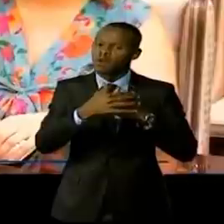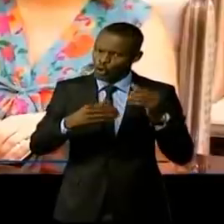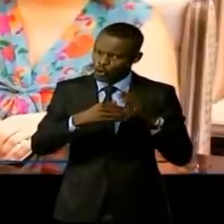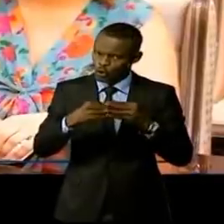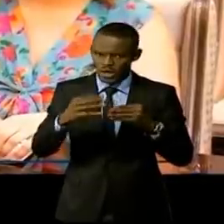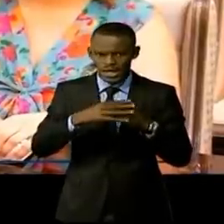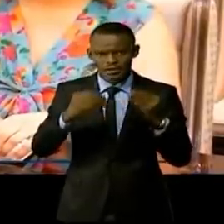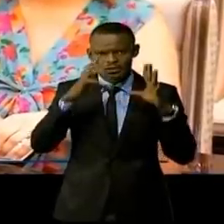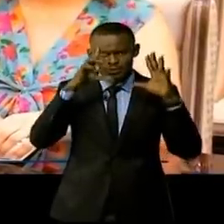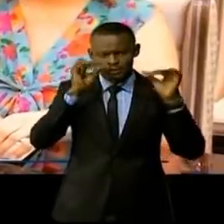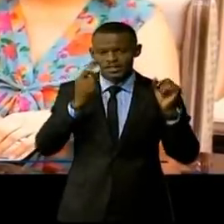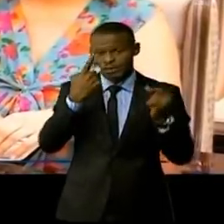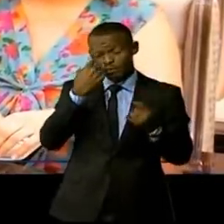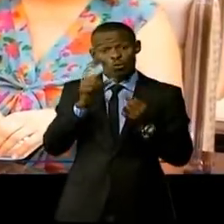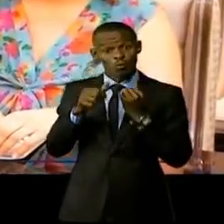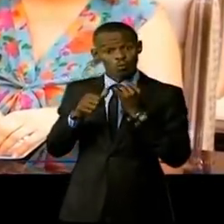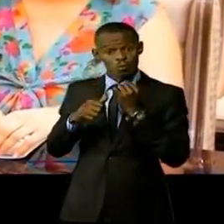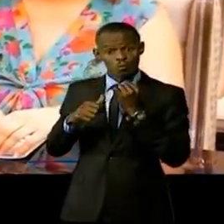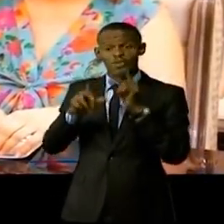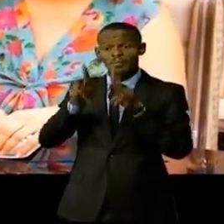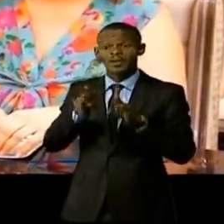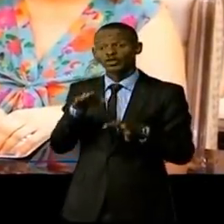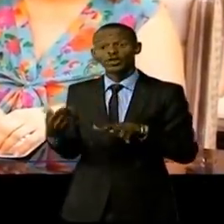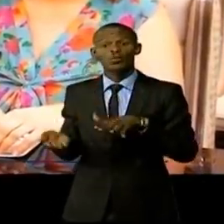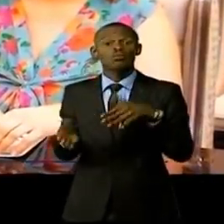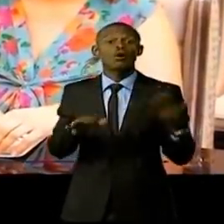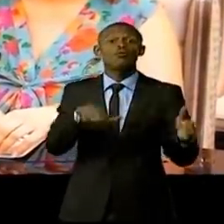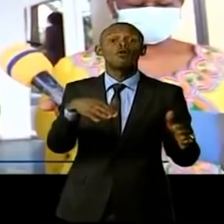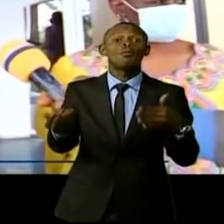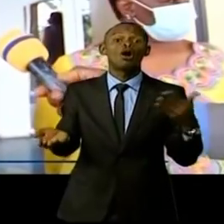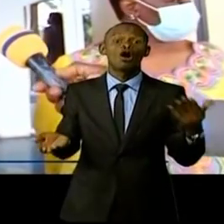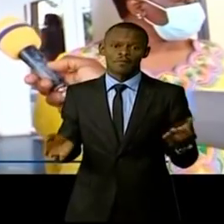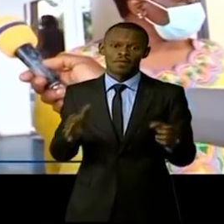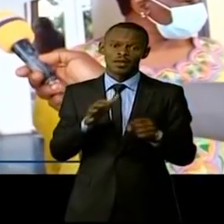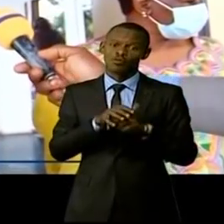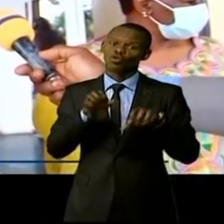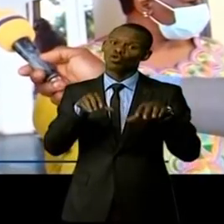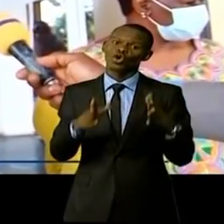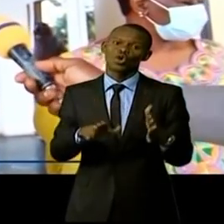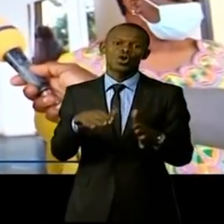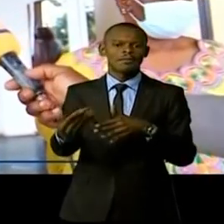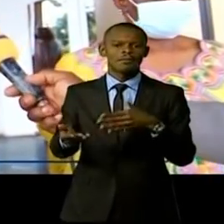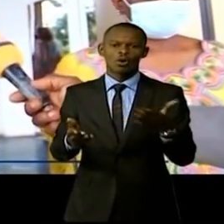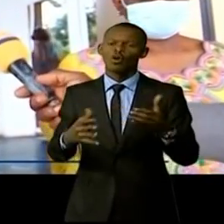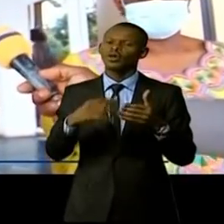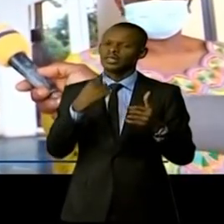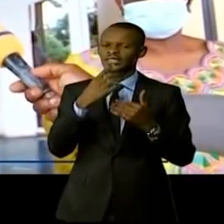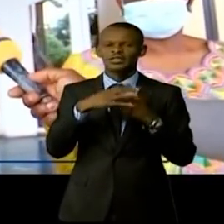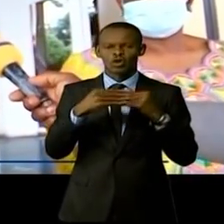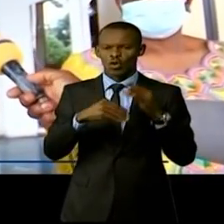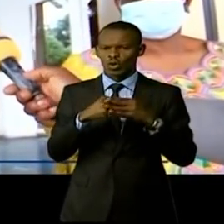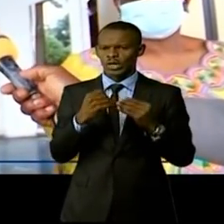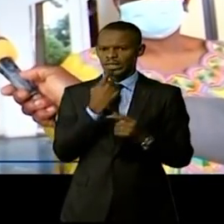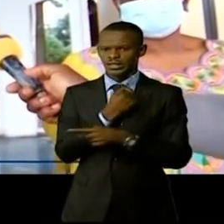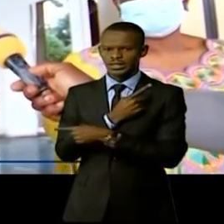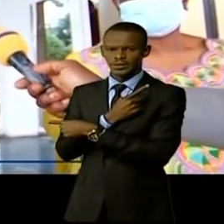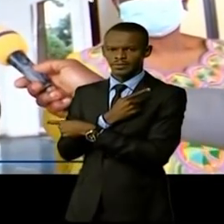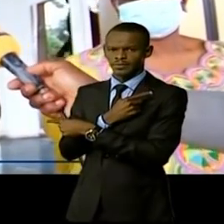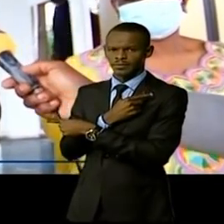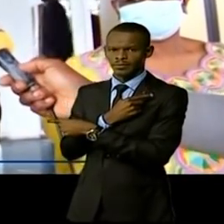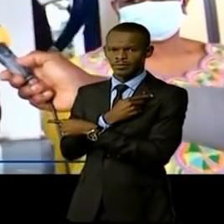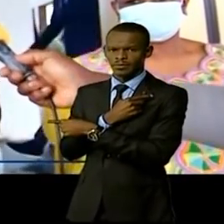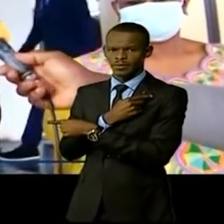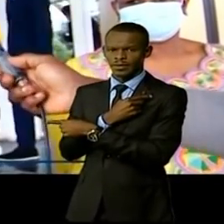numéro 1, causant la mort d'une vingtaine des femmes vendeuses. J'ai tenu à exprimer au président de la République